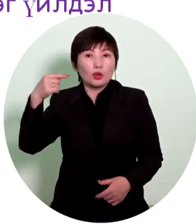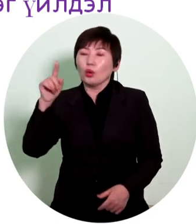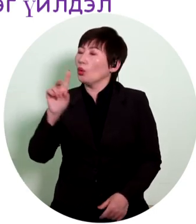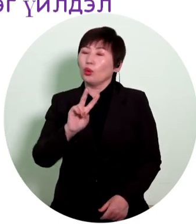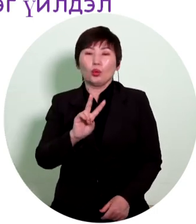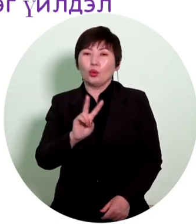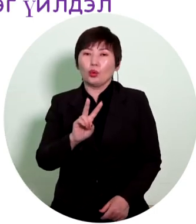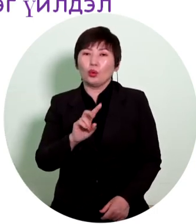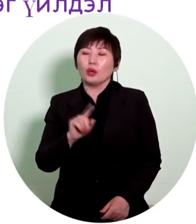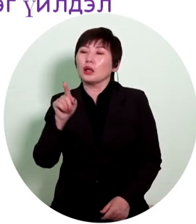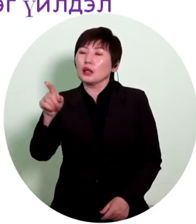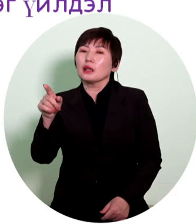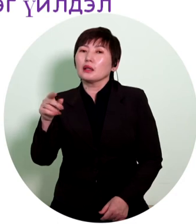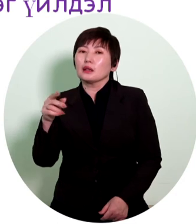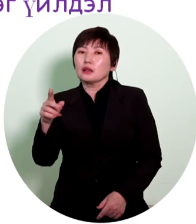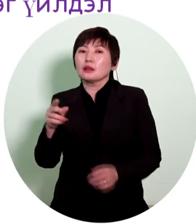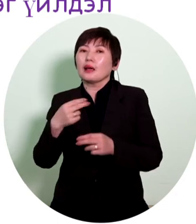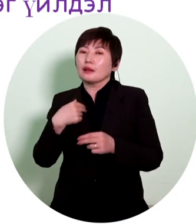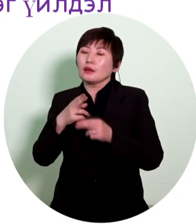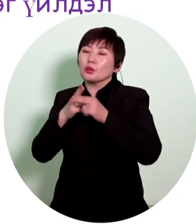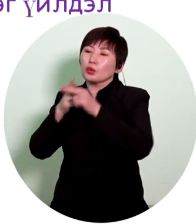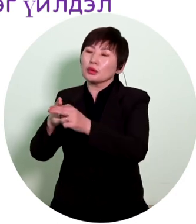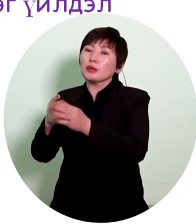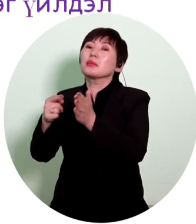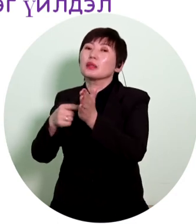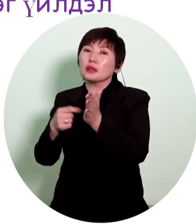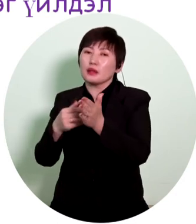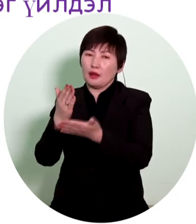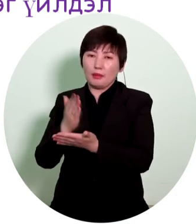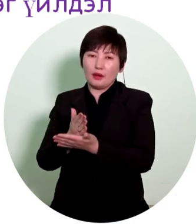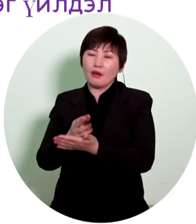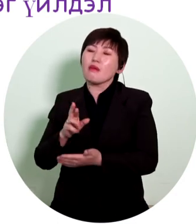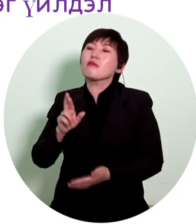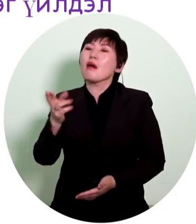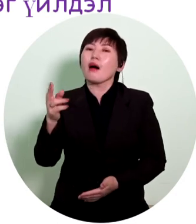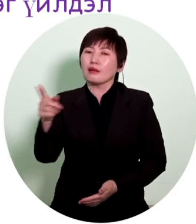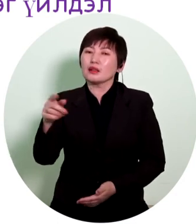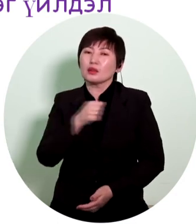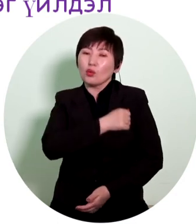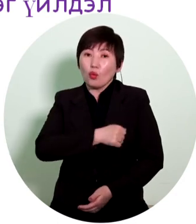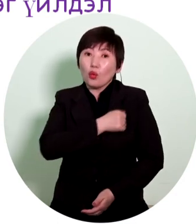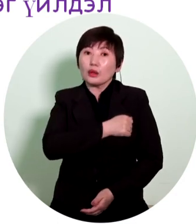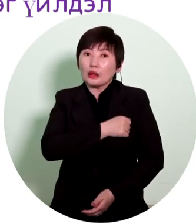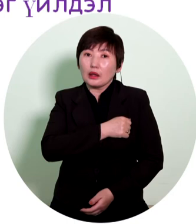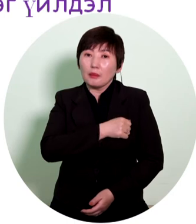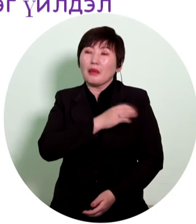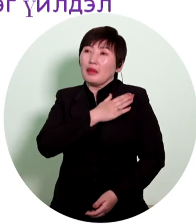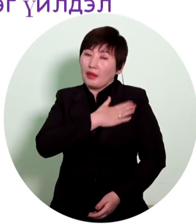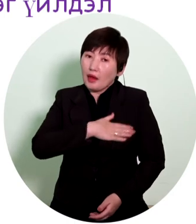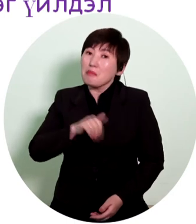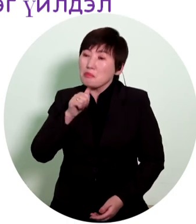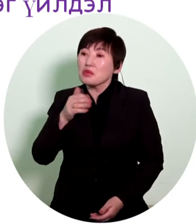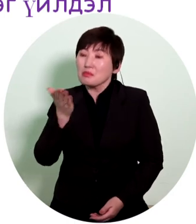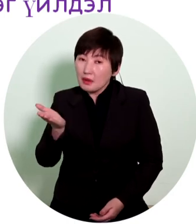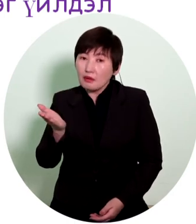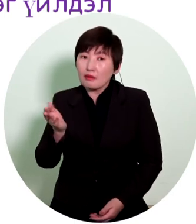Магадгүй энэ найзд маань ямар нэгэн зүйл тохиолдсон юм биш байгаа та. Энэ хүү яагаад одоо ийм тайван биш